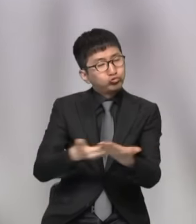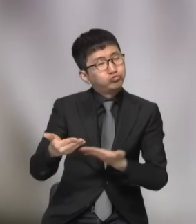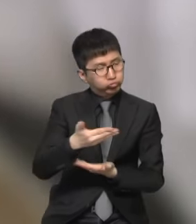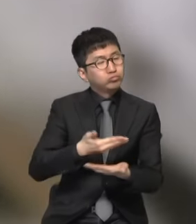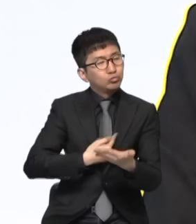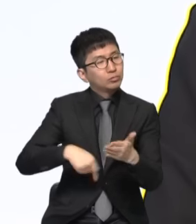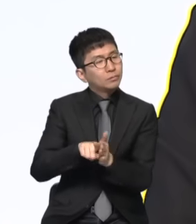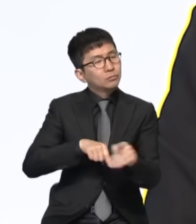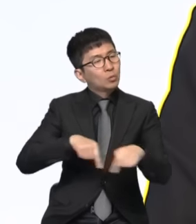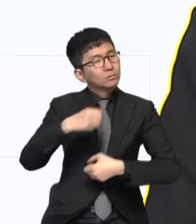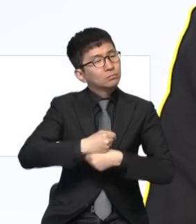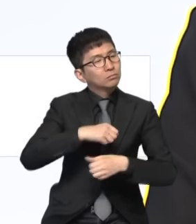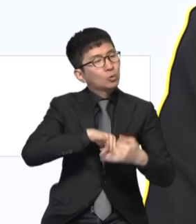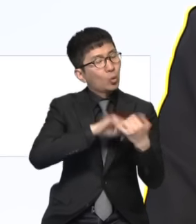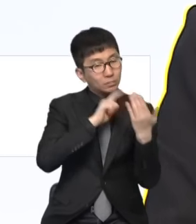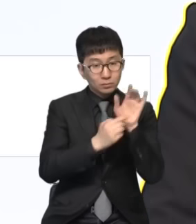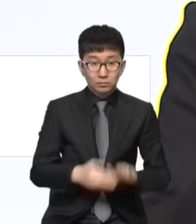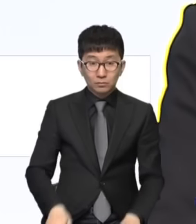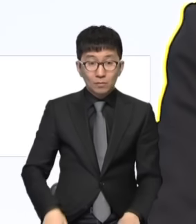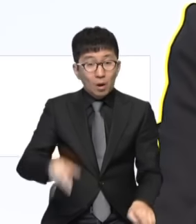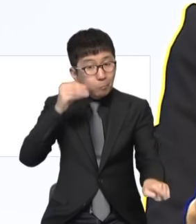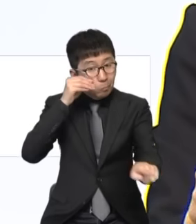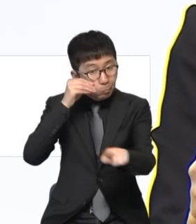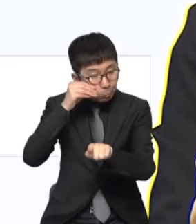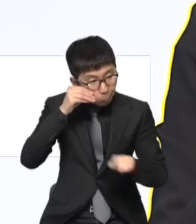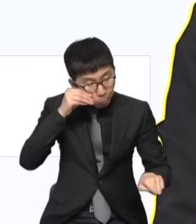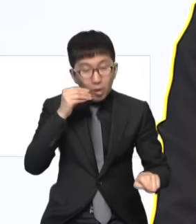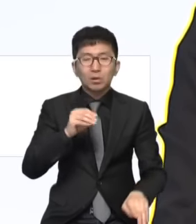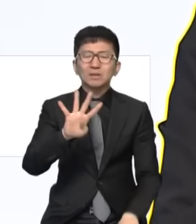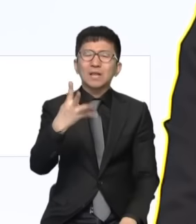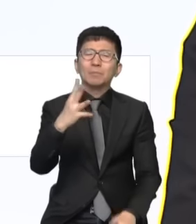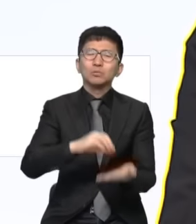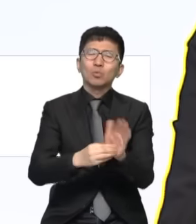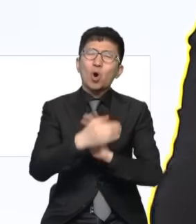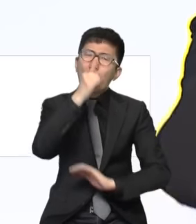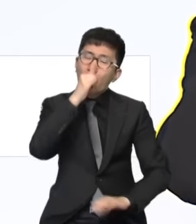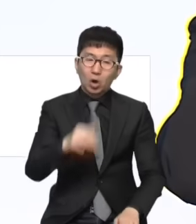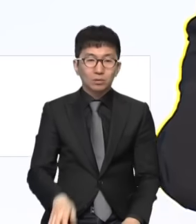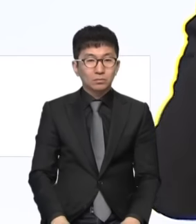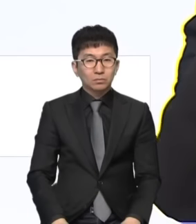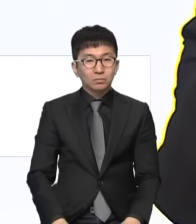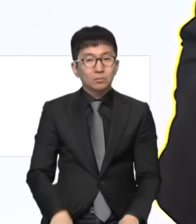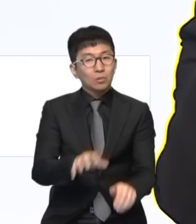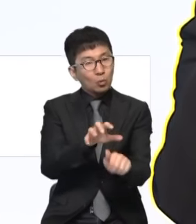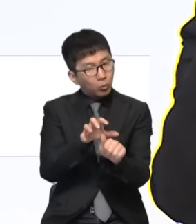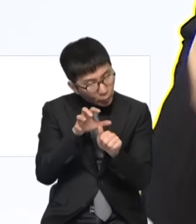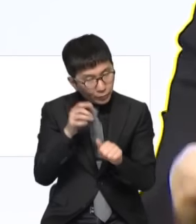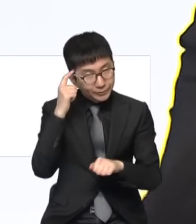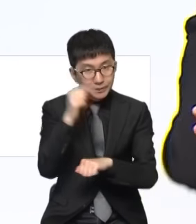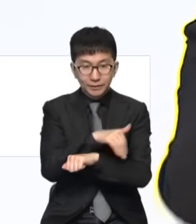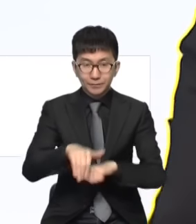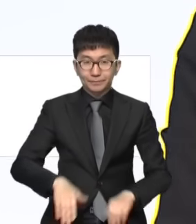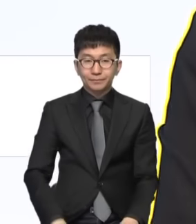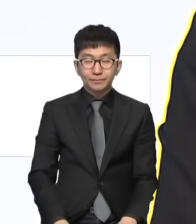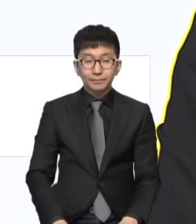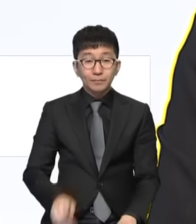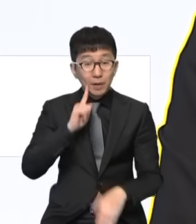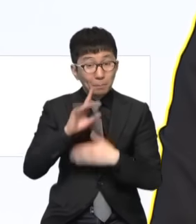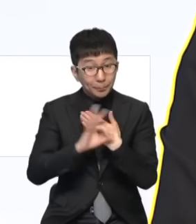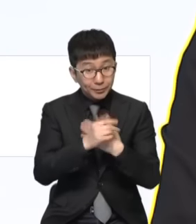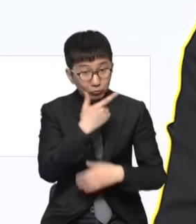내놨습니다. 활용되지 않는 카데바가 또 409가 있기 때문에 그런 부분들을 활용하고요. 만약에 그렇게